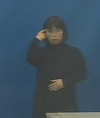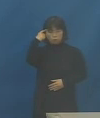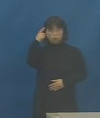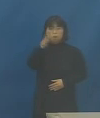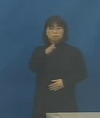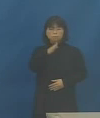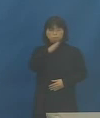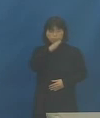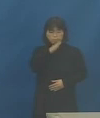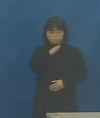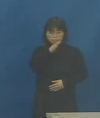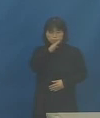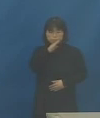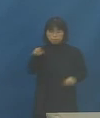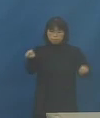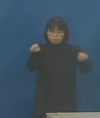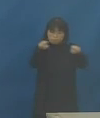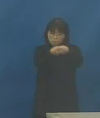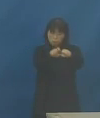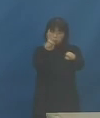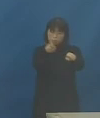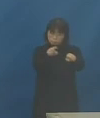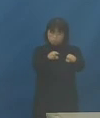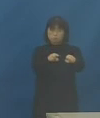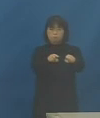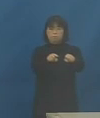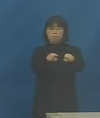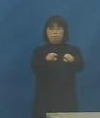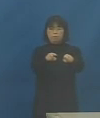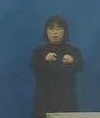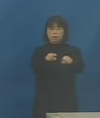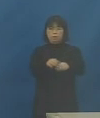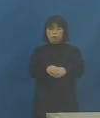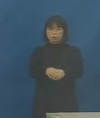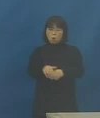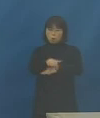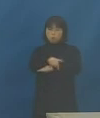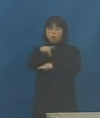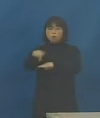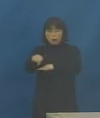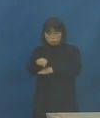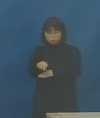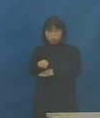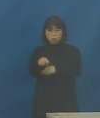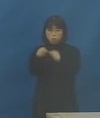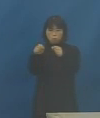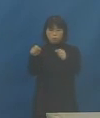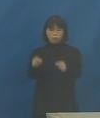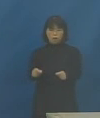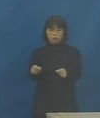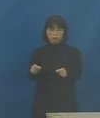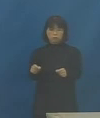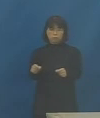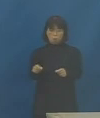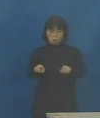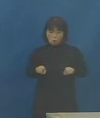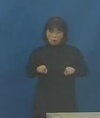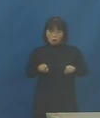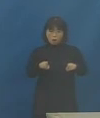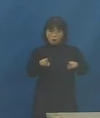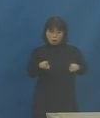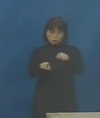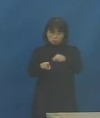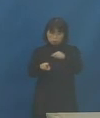なるようにですねやはりこれと併せてa そうしたプログラムの問題も並行して